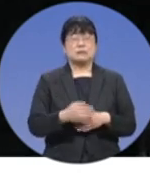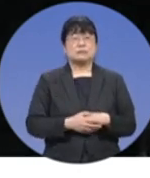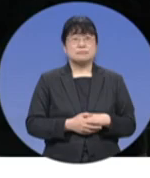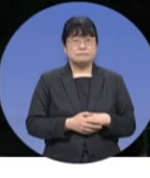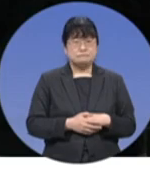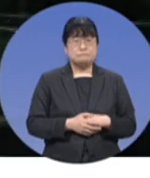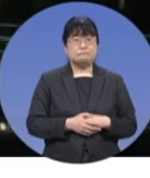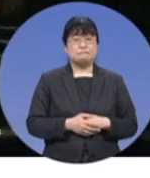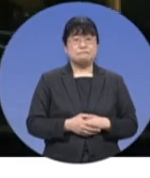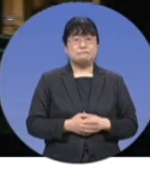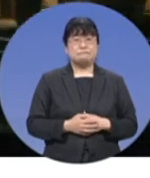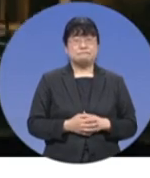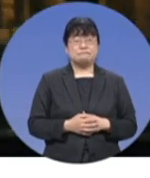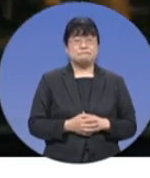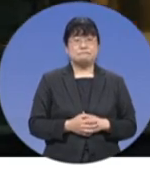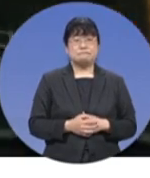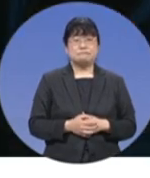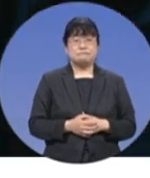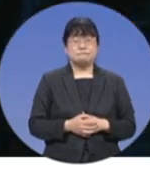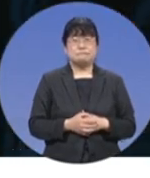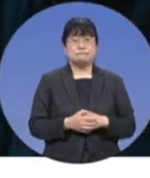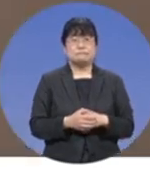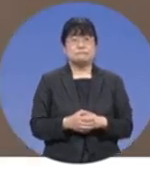あの時